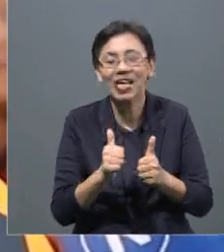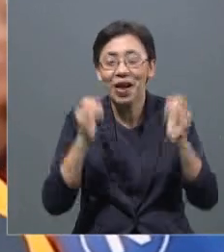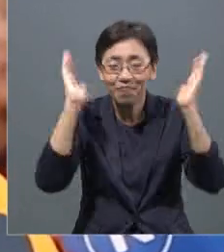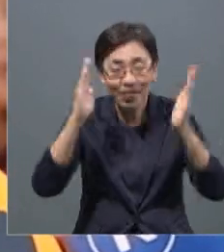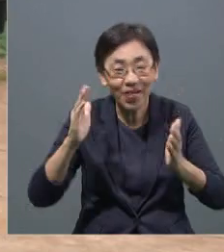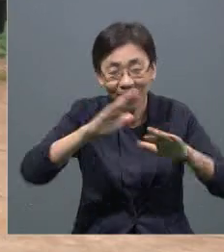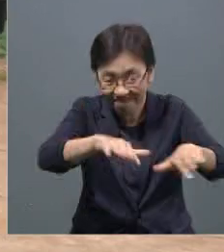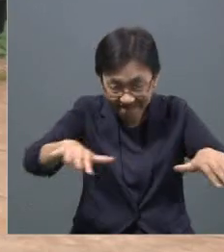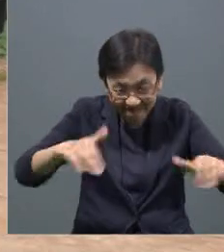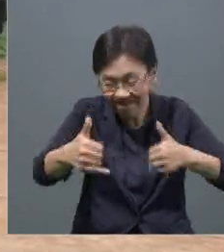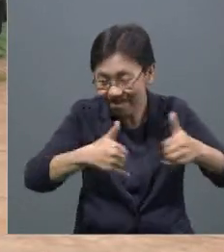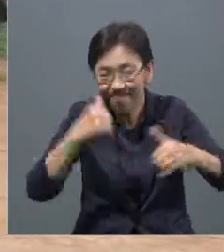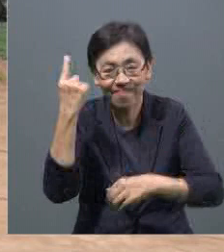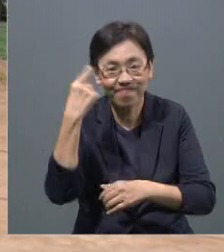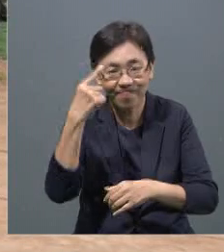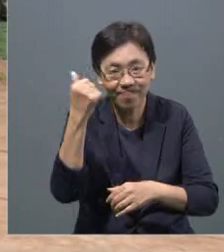ครับ